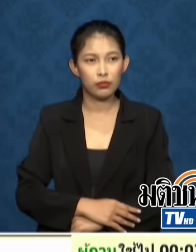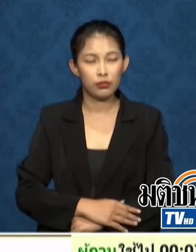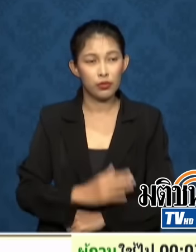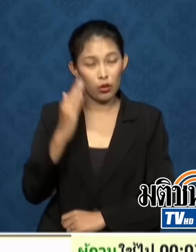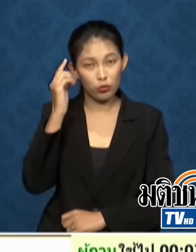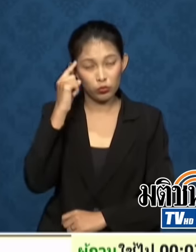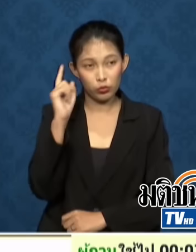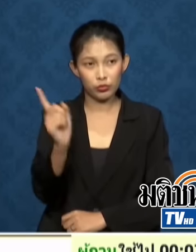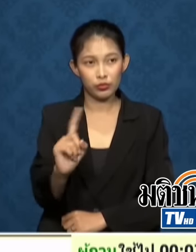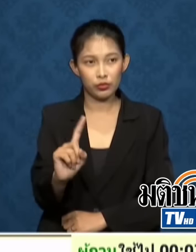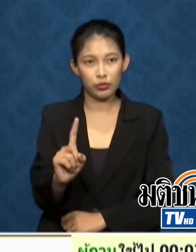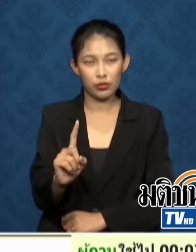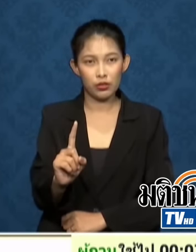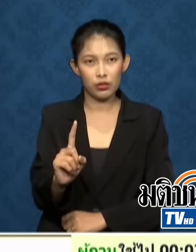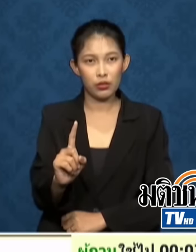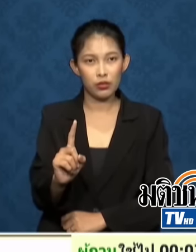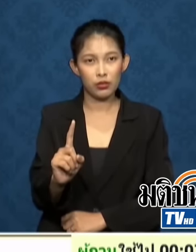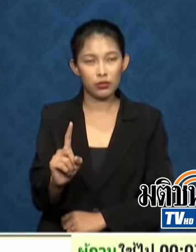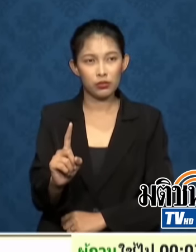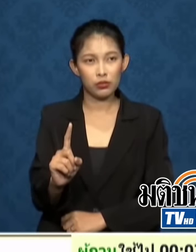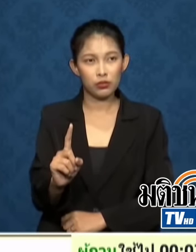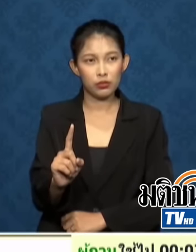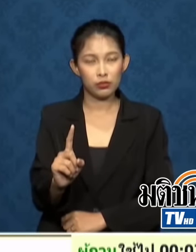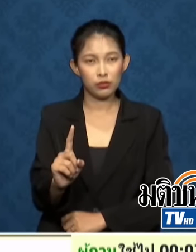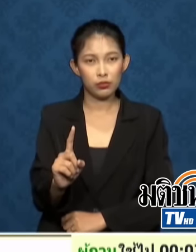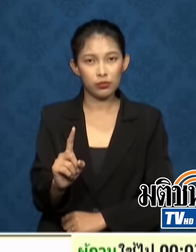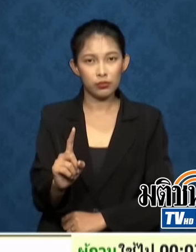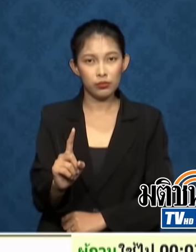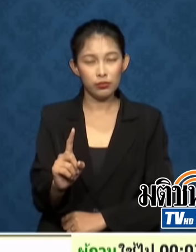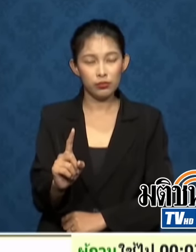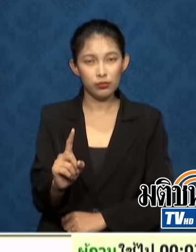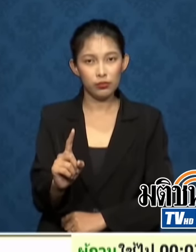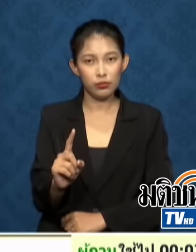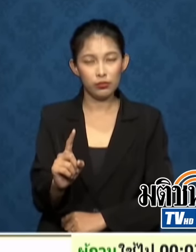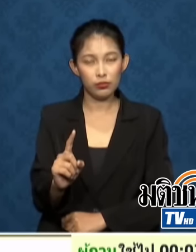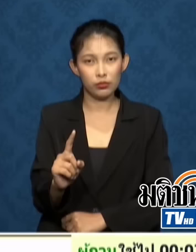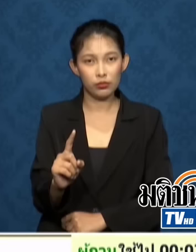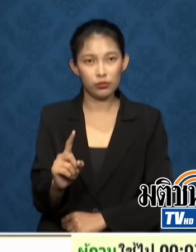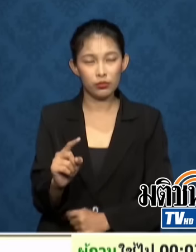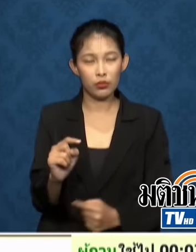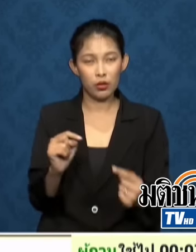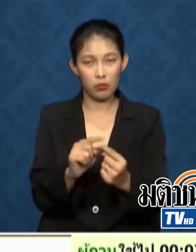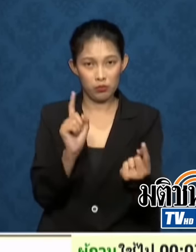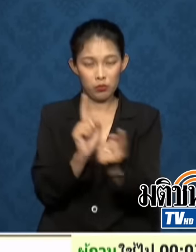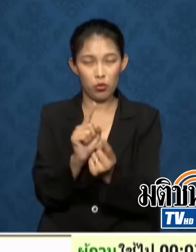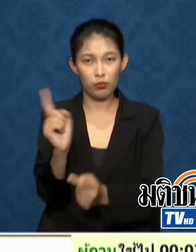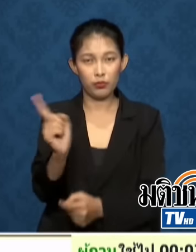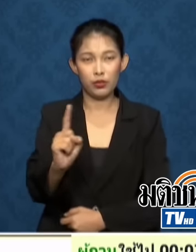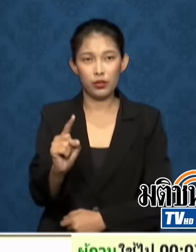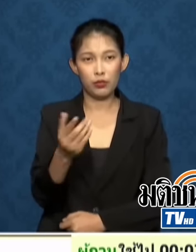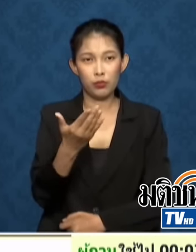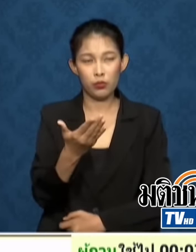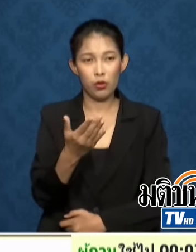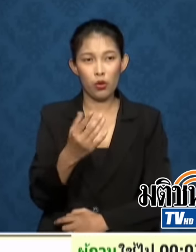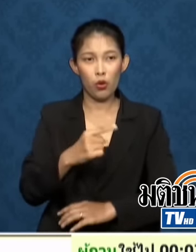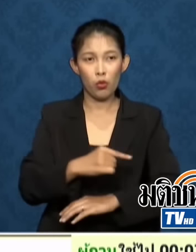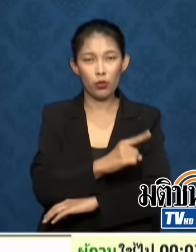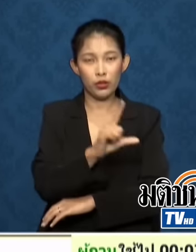ราบไหมว่าเมื่อในเหตุการณ์เราพบว่าเมื่อวัน